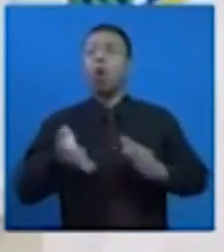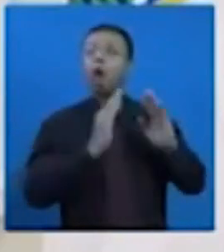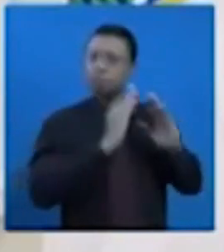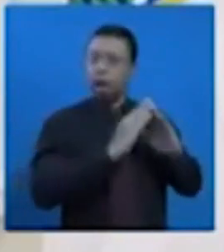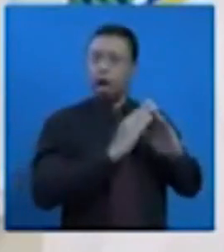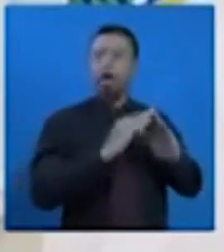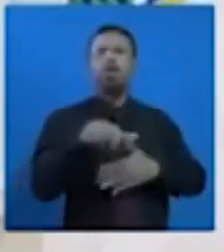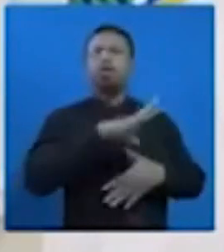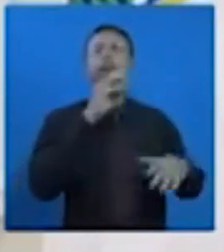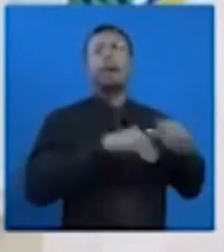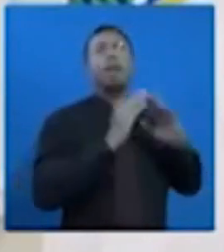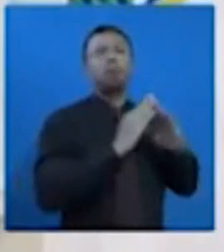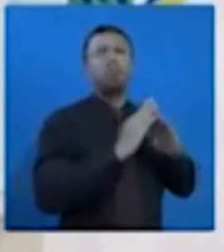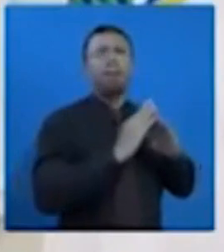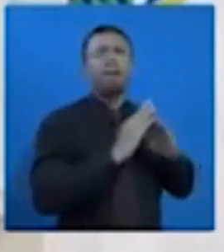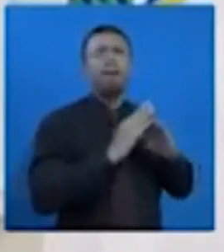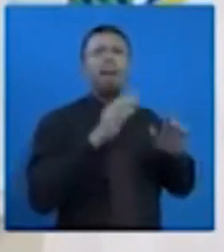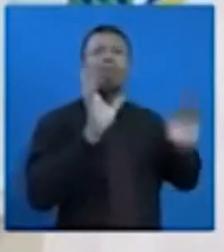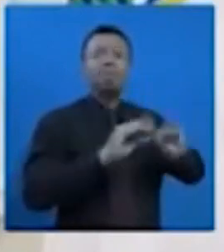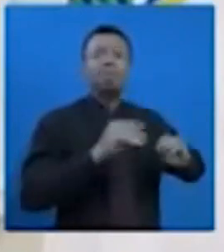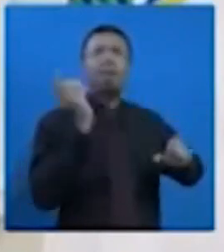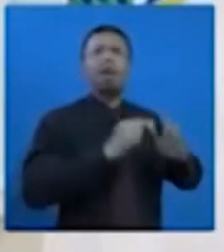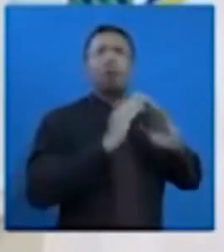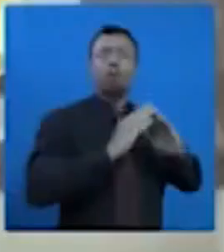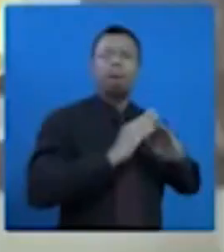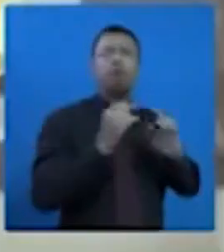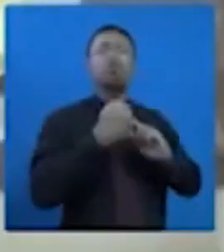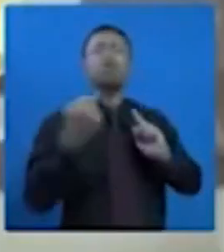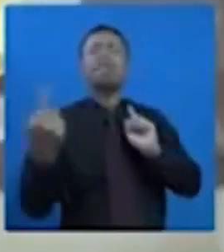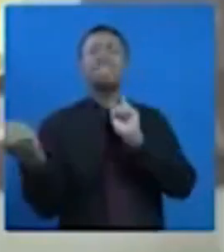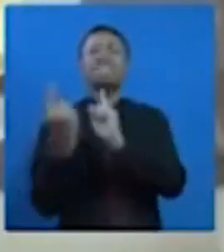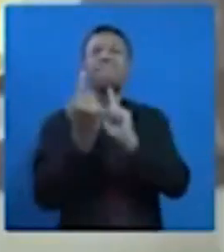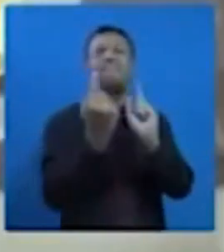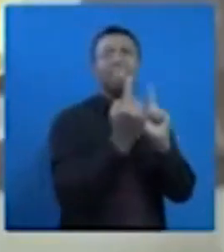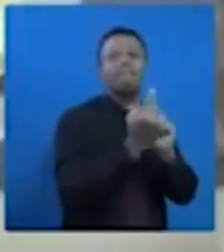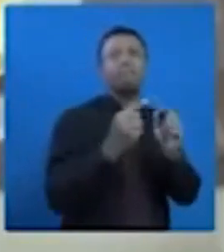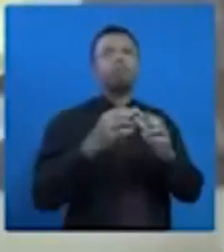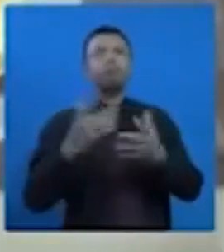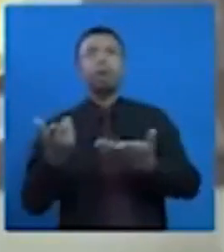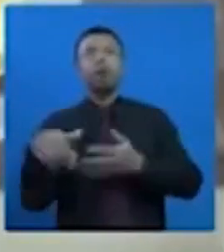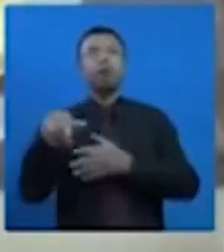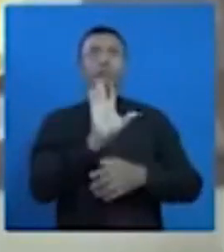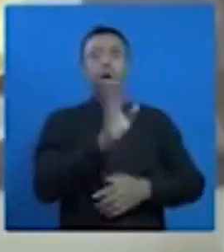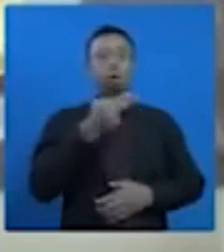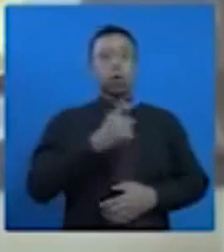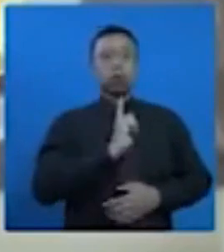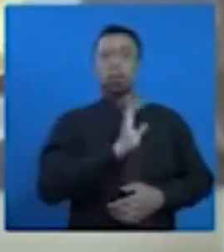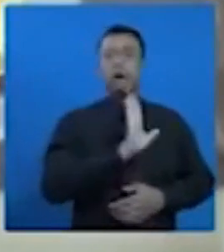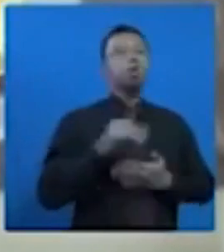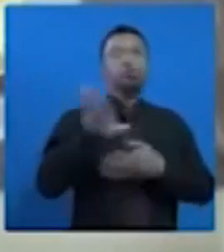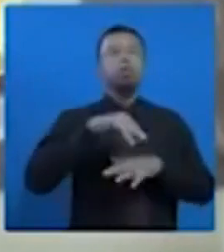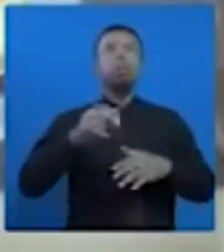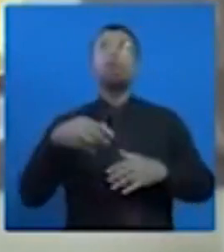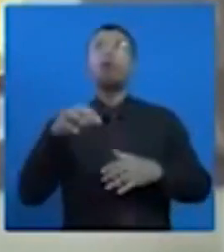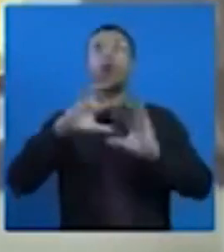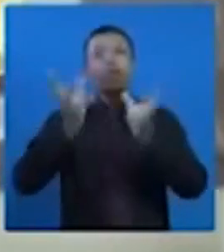rumah semuanya kegiatan dalam rumah mengurangi interaksi Ini bukan saja di Indonesia di seluruh dunia bahkan